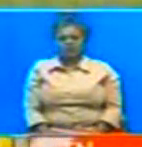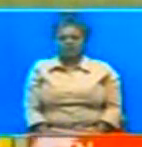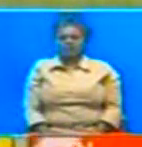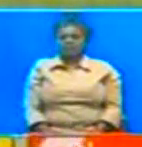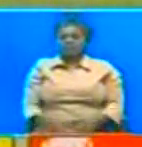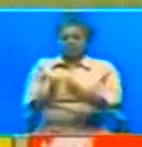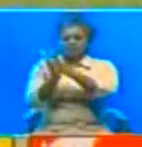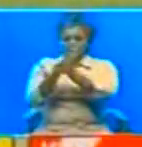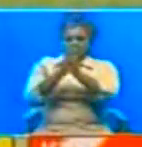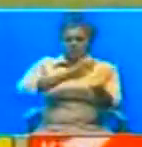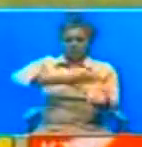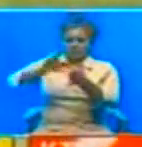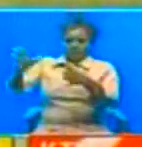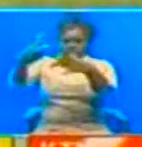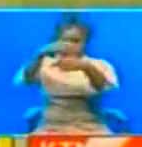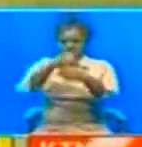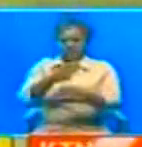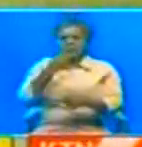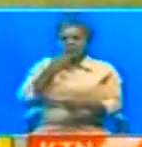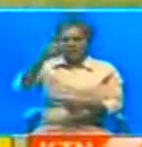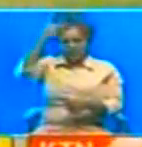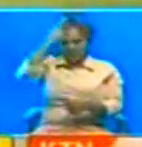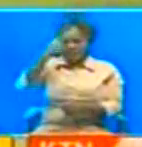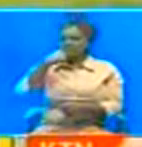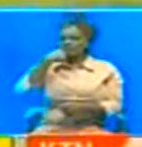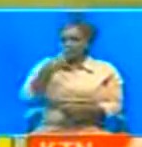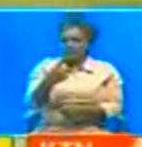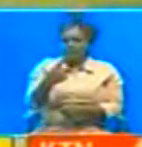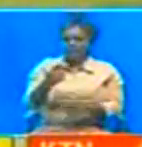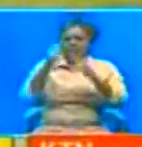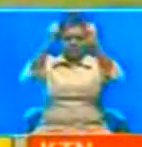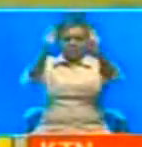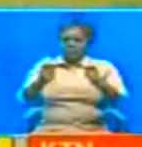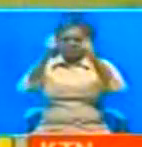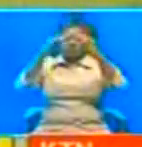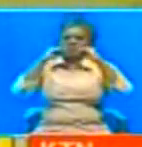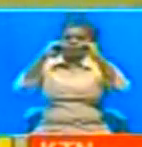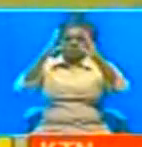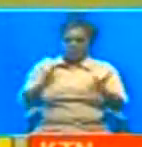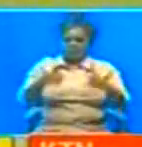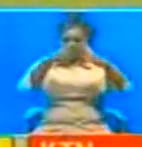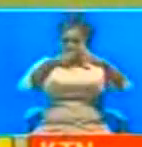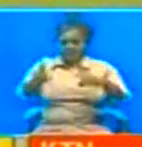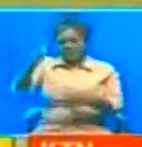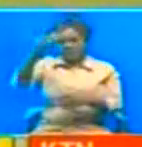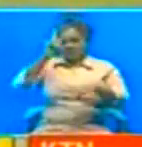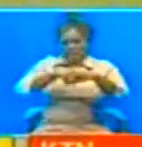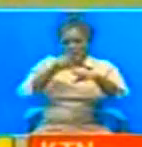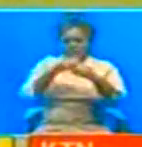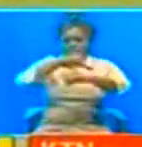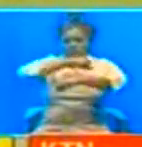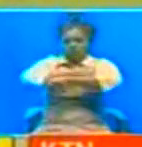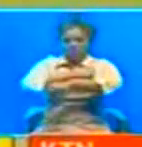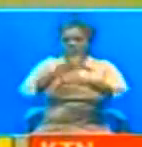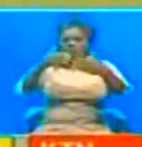Tukiachana na taarifa hiyo, ni kwamba chama cha wazazi humu nchini kimesema kwamba mgomo wa walimu unaotarajiwa kuanza pindi tu shule zikapofunguliwa